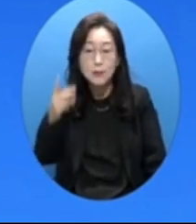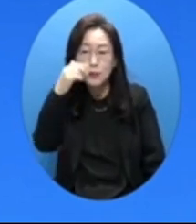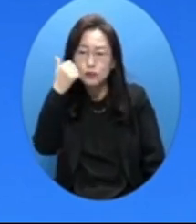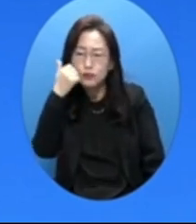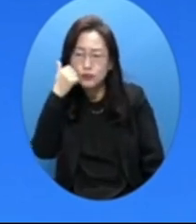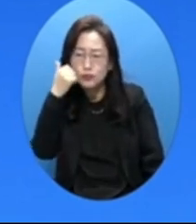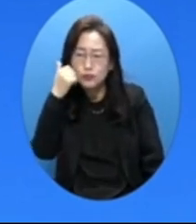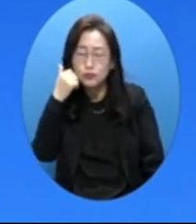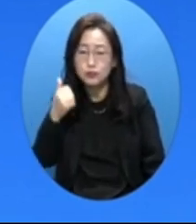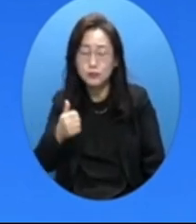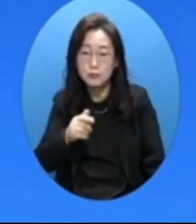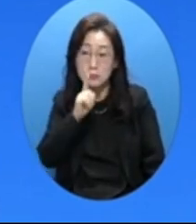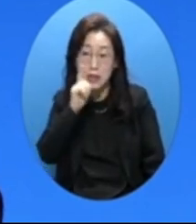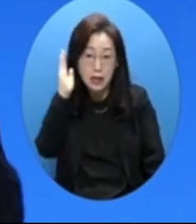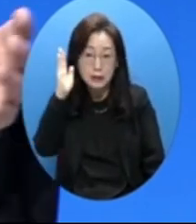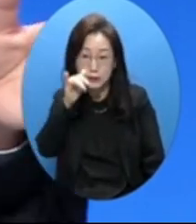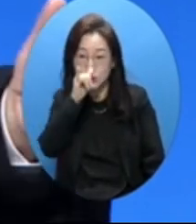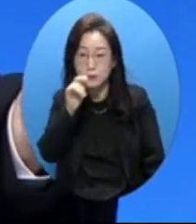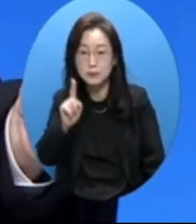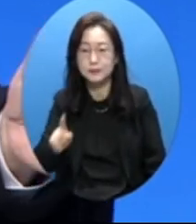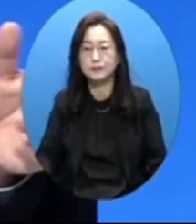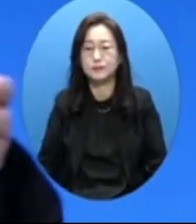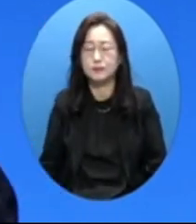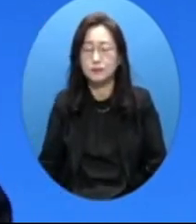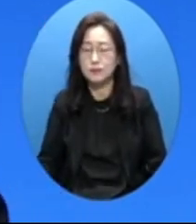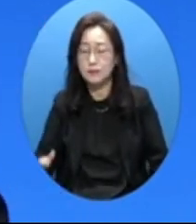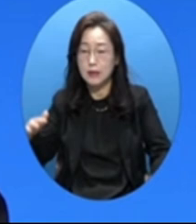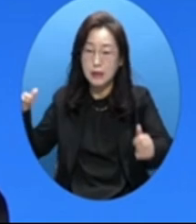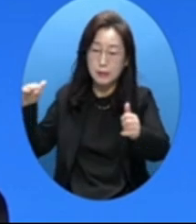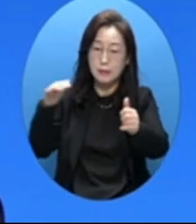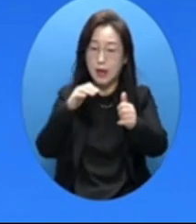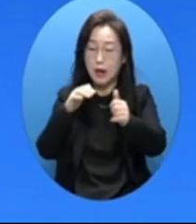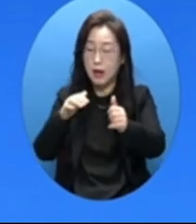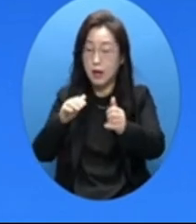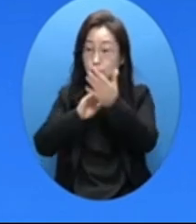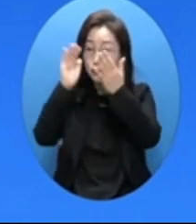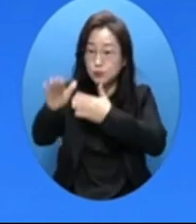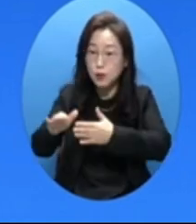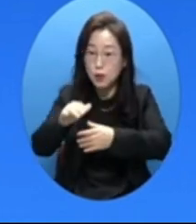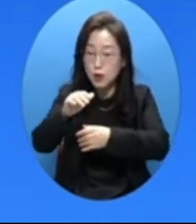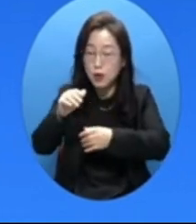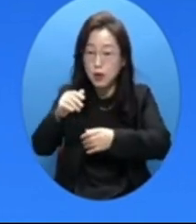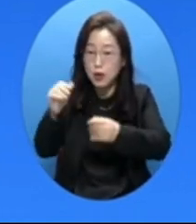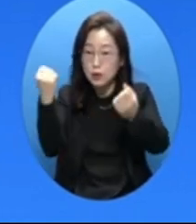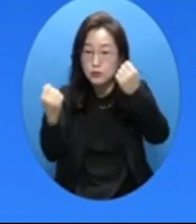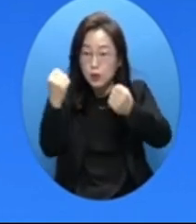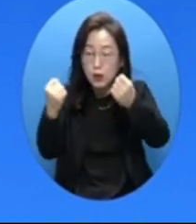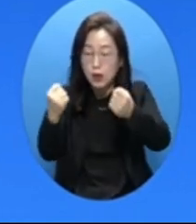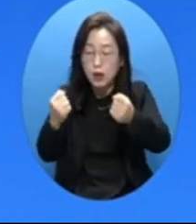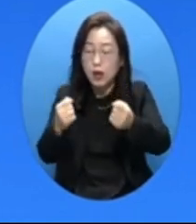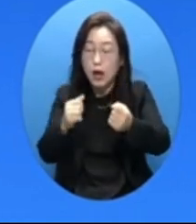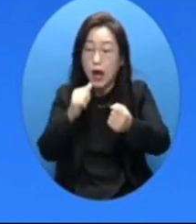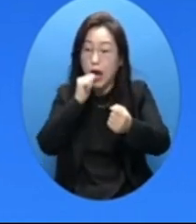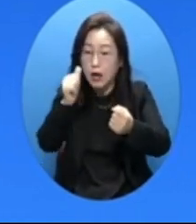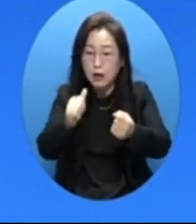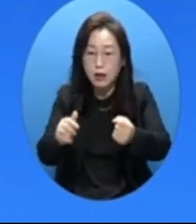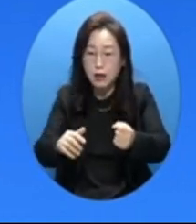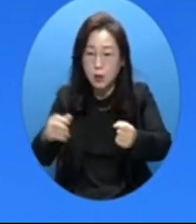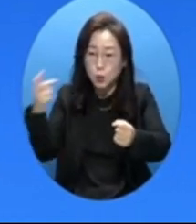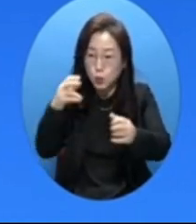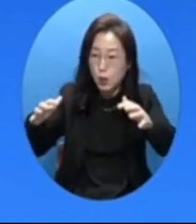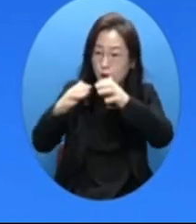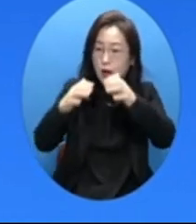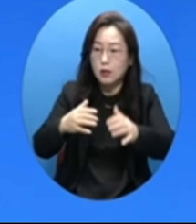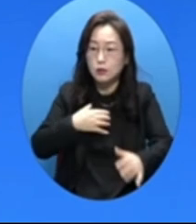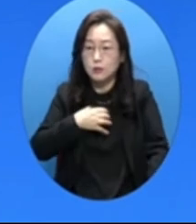어떤 사람 얘기 들어보니까 교통사고 한번 난담 그다음부터 운전대를 못 잡았다고 합니다 또 사고가 날까봐 여러분